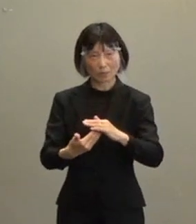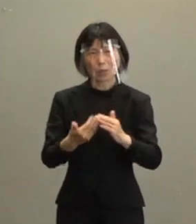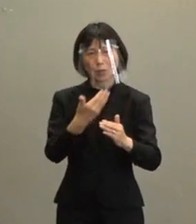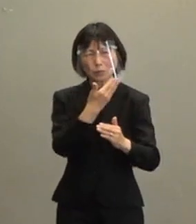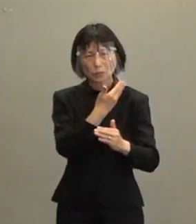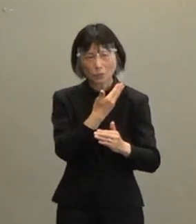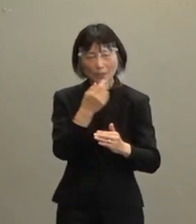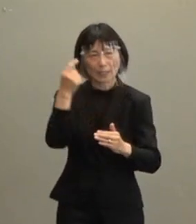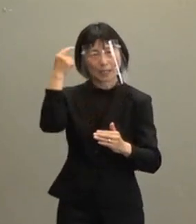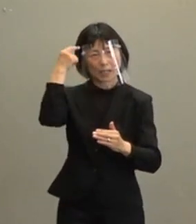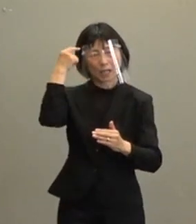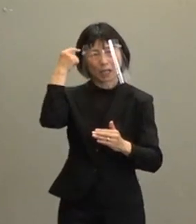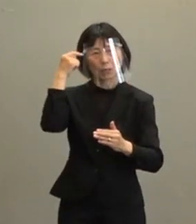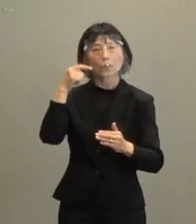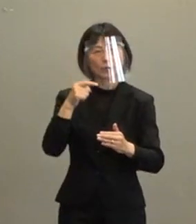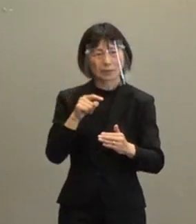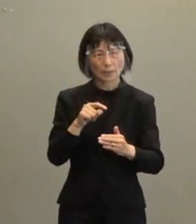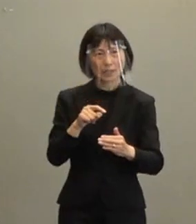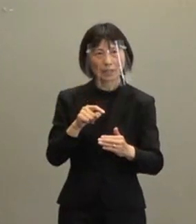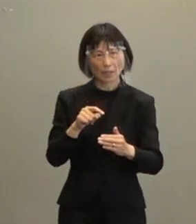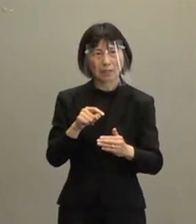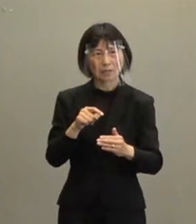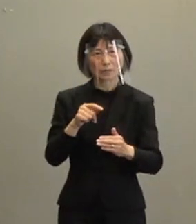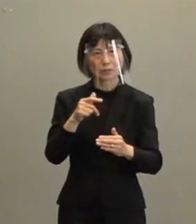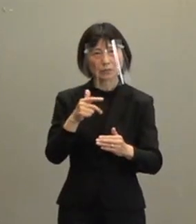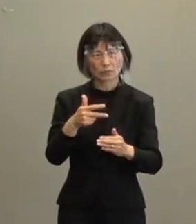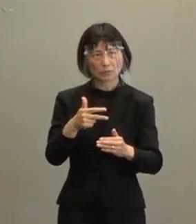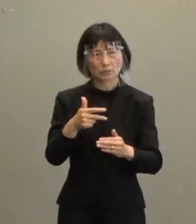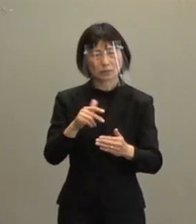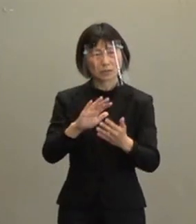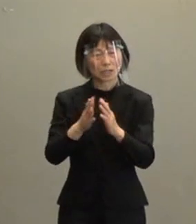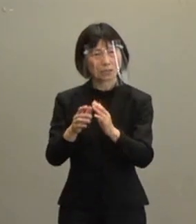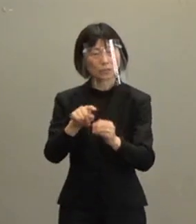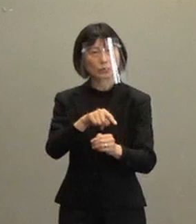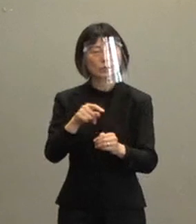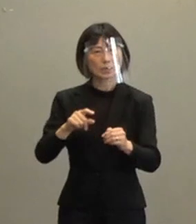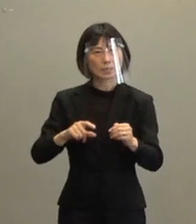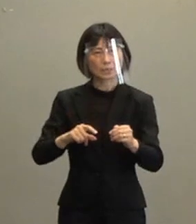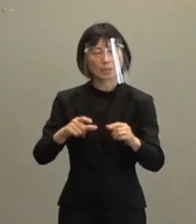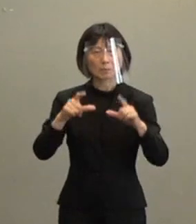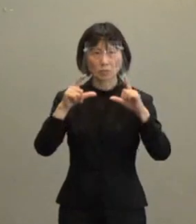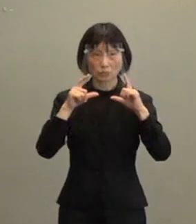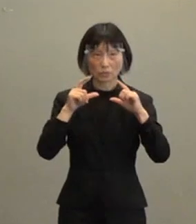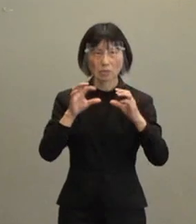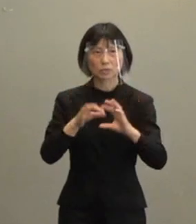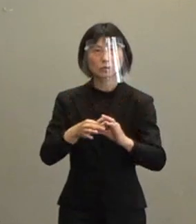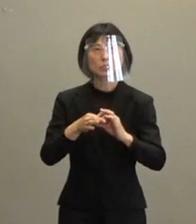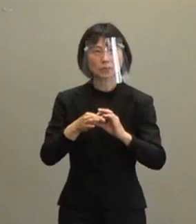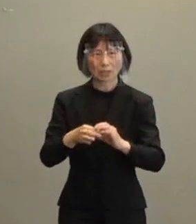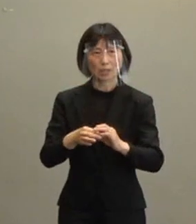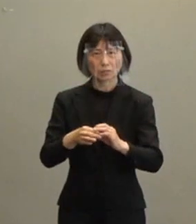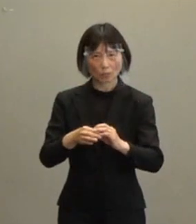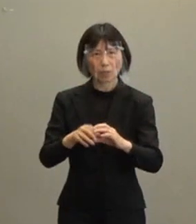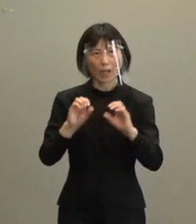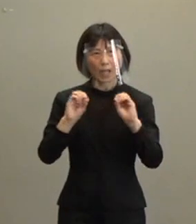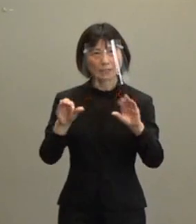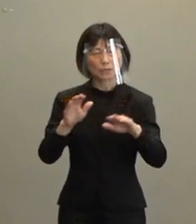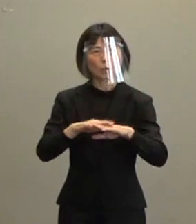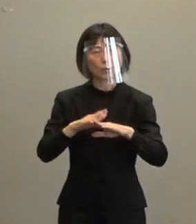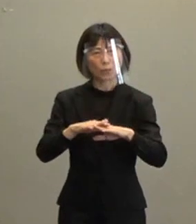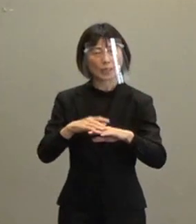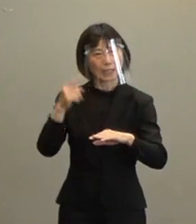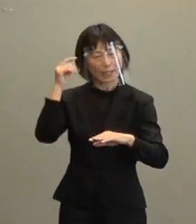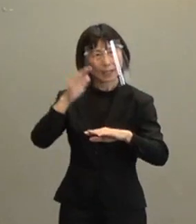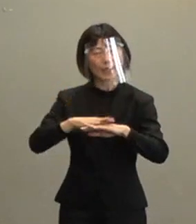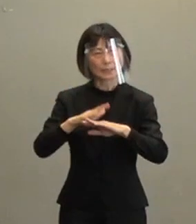います。こうした自治体ごとにですね、ややマスクの着脱をめぐり、見解や発信の仕方が分かれているように思います